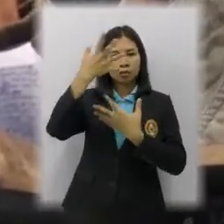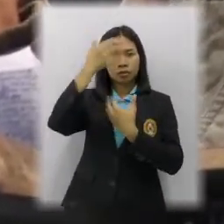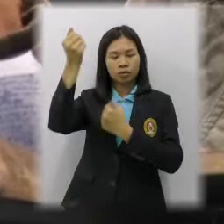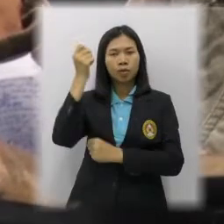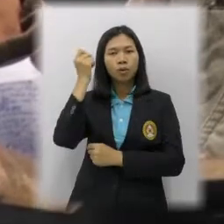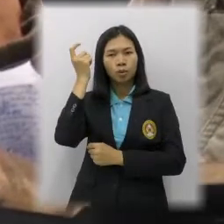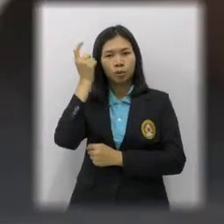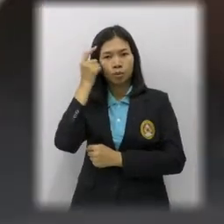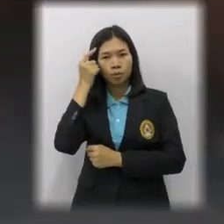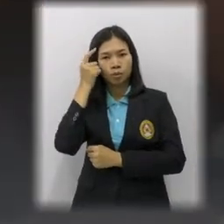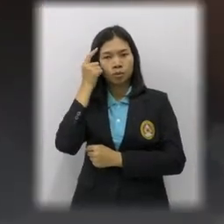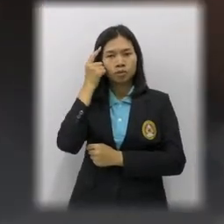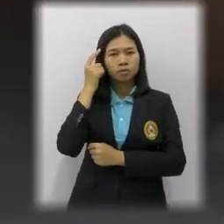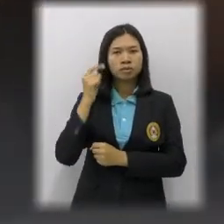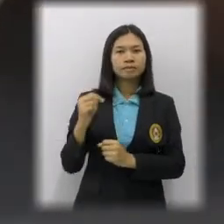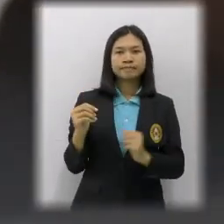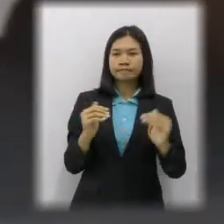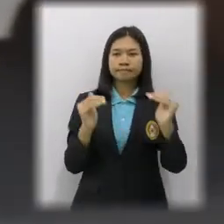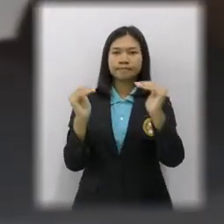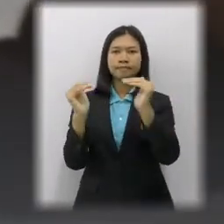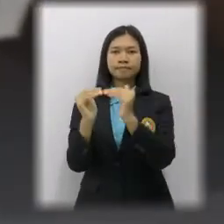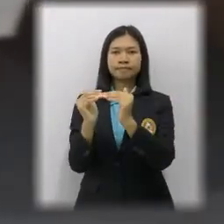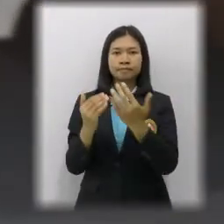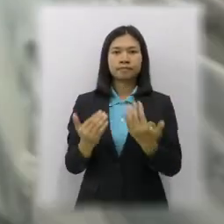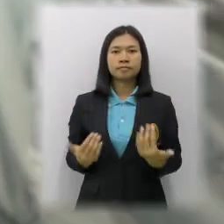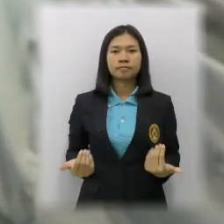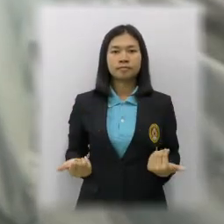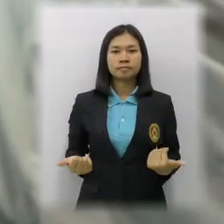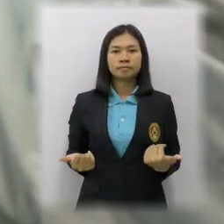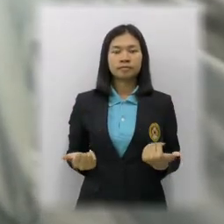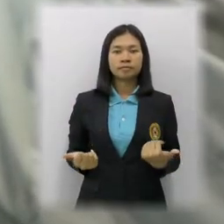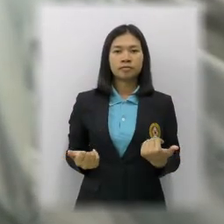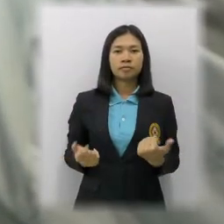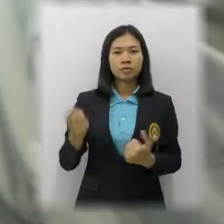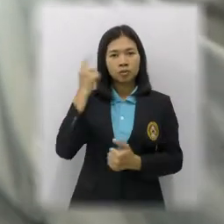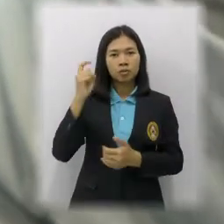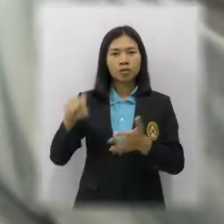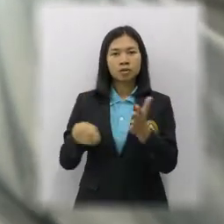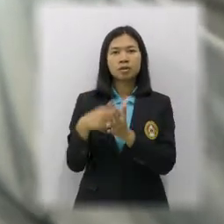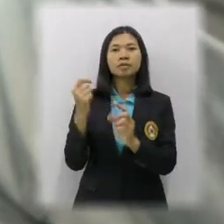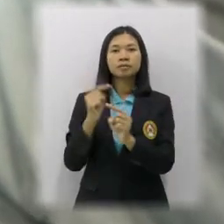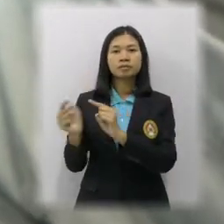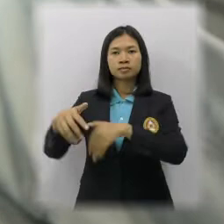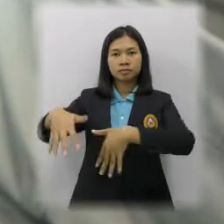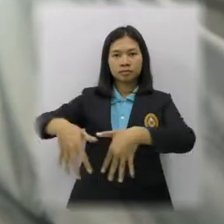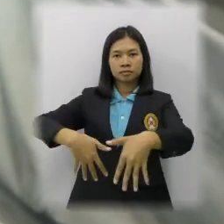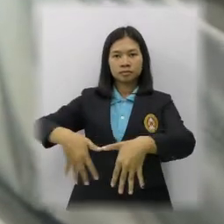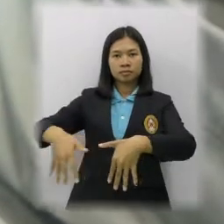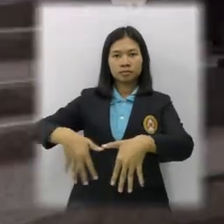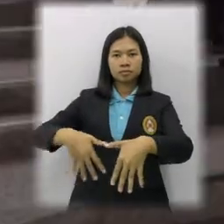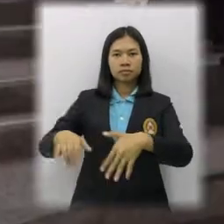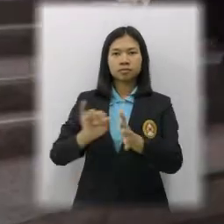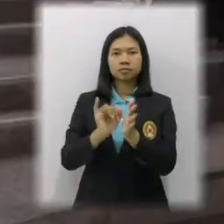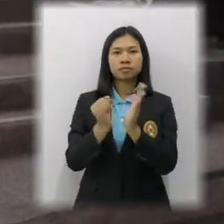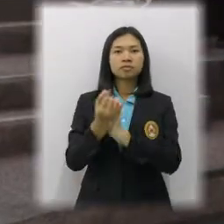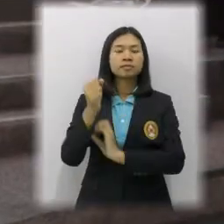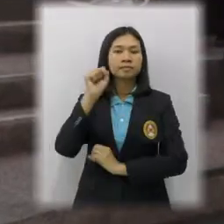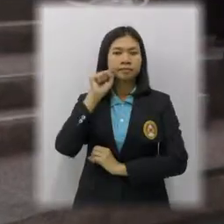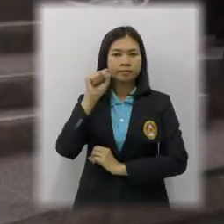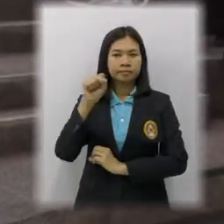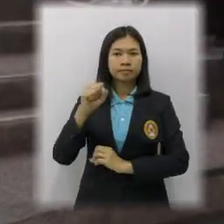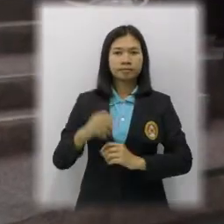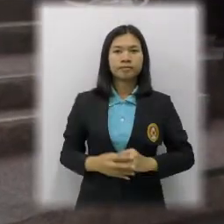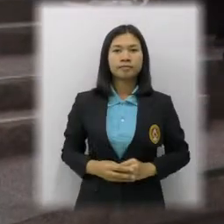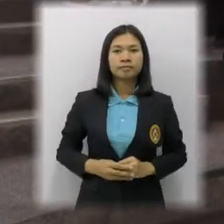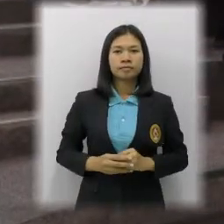าใจประเด็นเรื่องสิทธิชุมชนตามรัฐธรรมนูญฉบับปัจจุบันเท่าทันสถานการณ์ความเคลื่อนไหวในชุมชนท้องถิ่นจังหวัดสกล